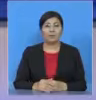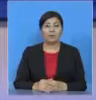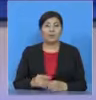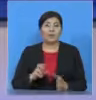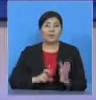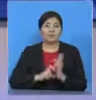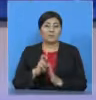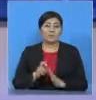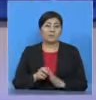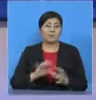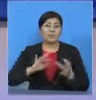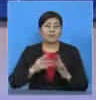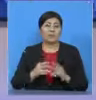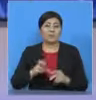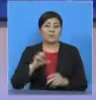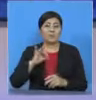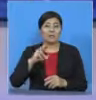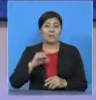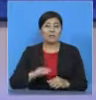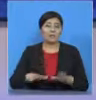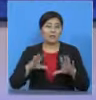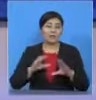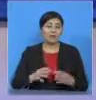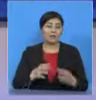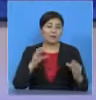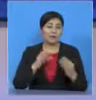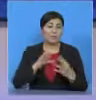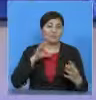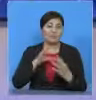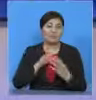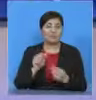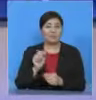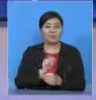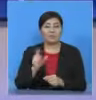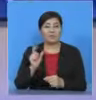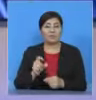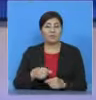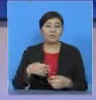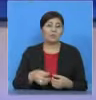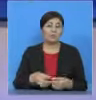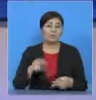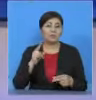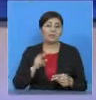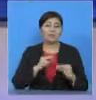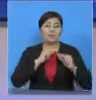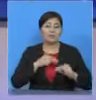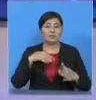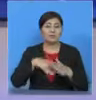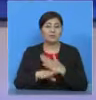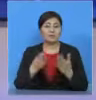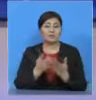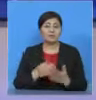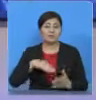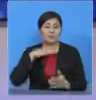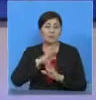С момента внедрения электронного билетирования в общественном транспорте водители стали увольняться. И сейчас наблюдается их острый дефицит.